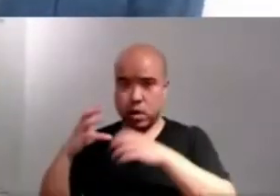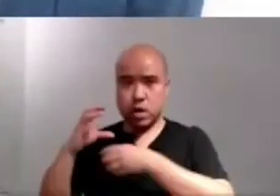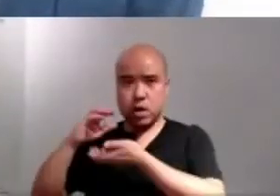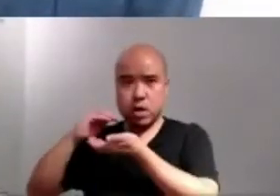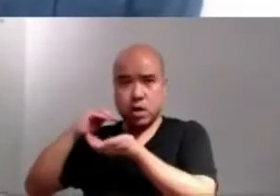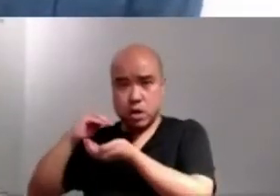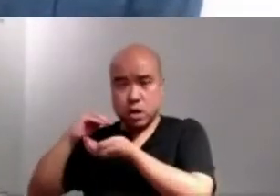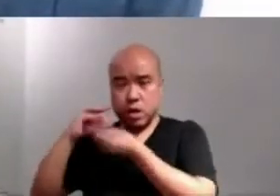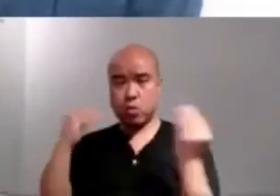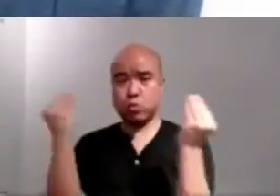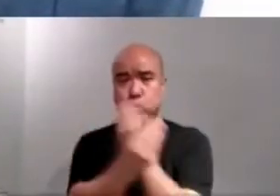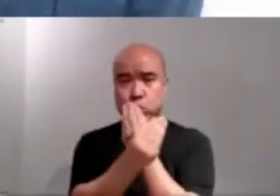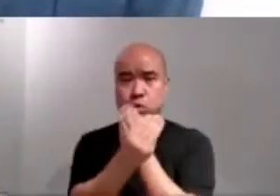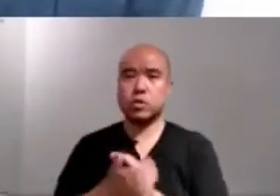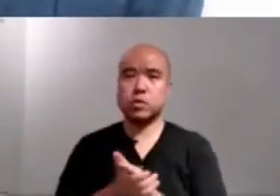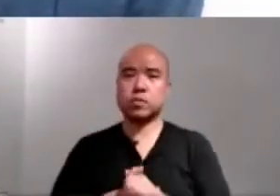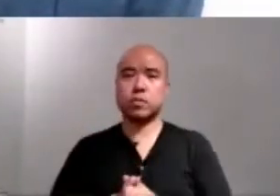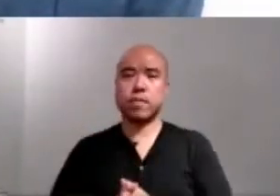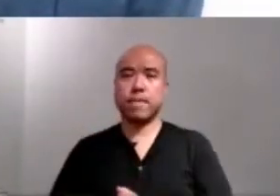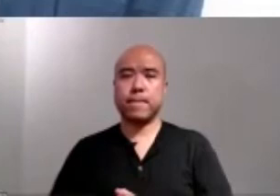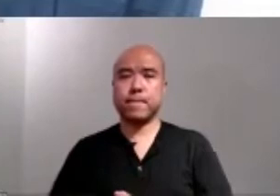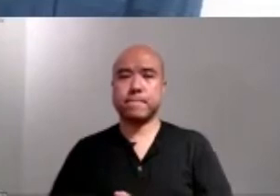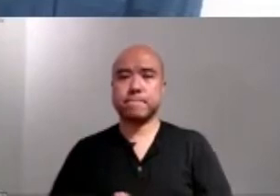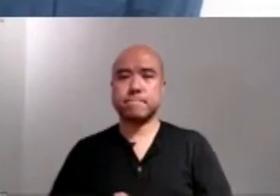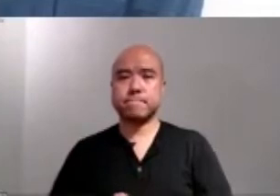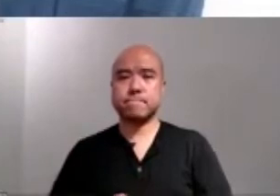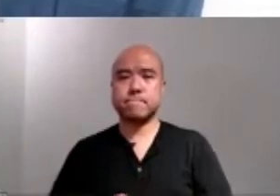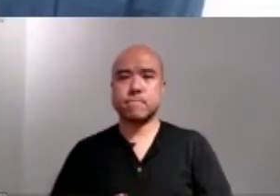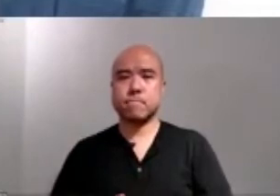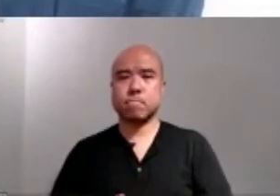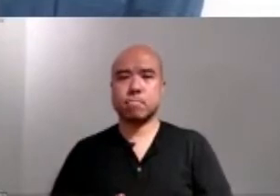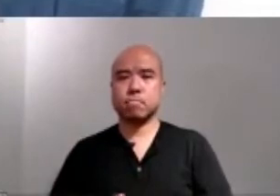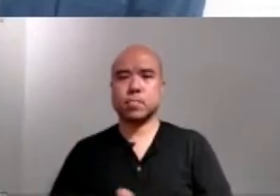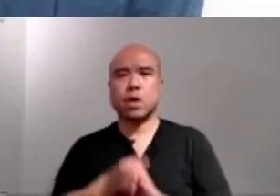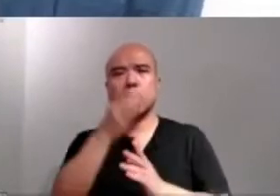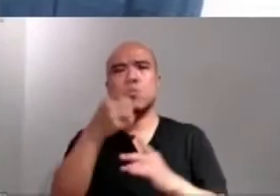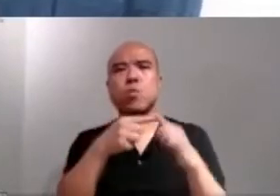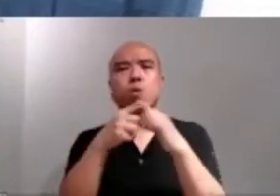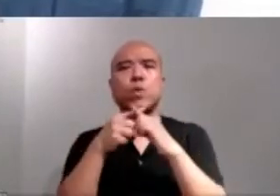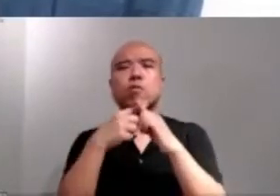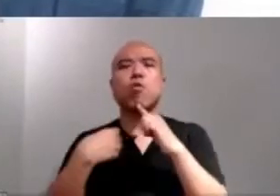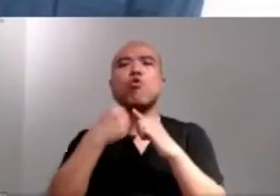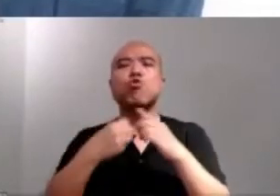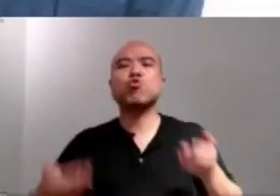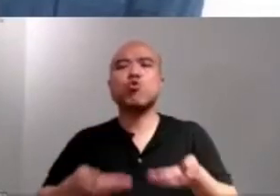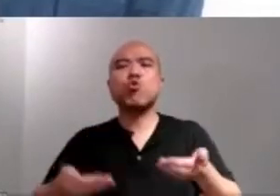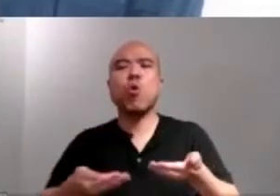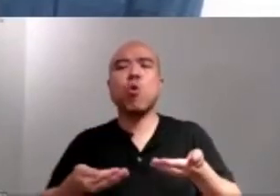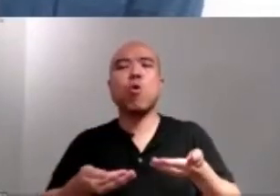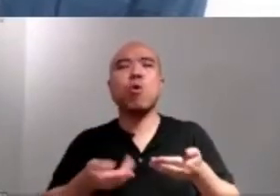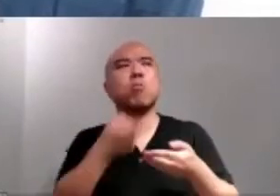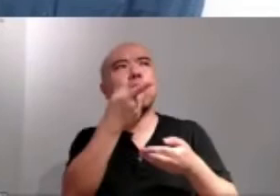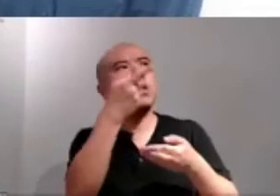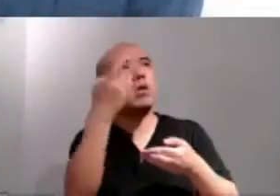的。那么 Wendy 等一下就会跟我们一起分享呢，即是怎样用民间力量可以推广这个、你的理念